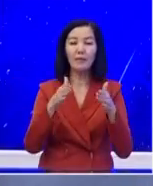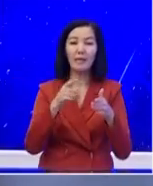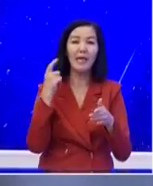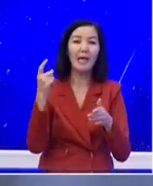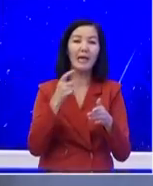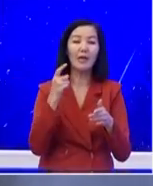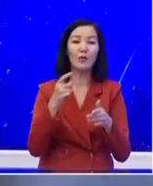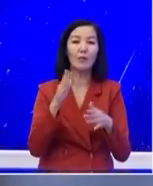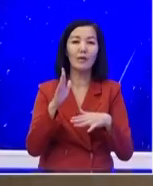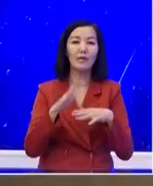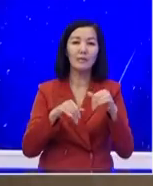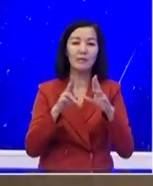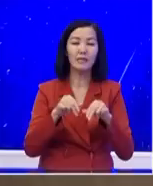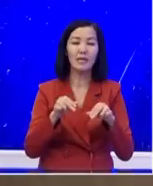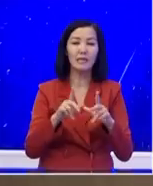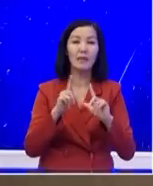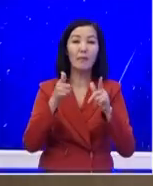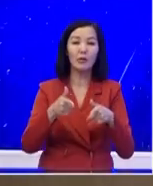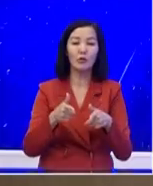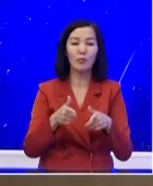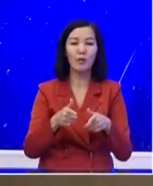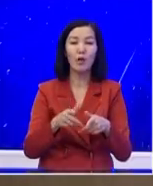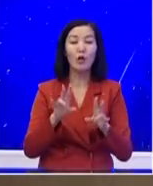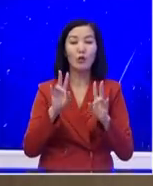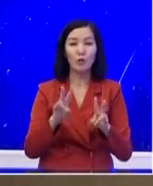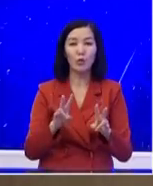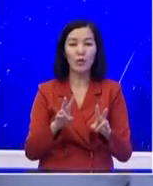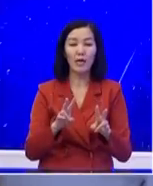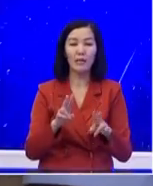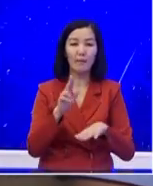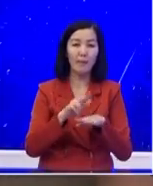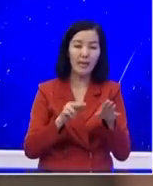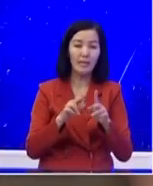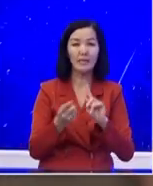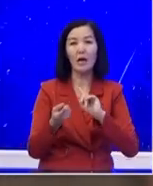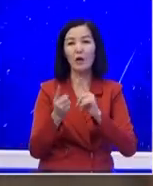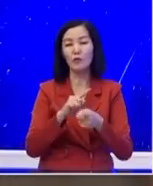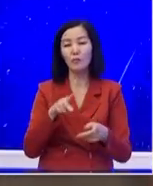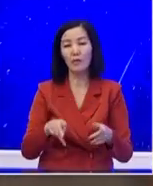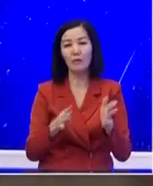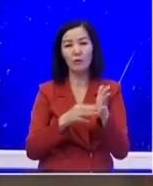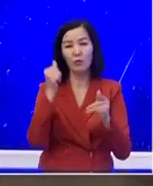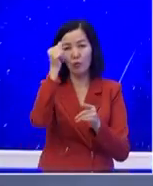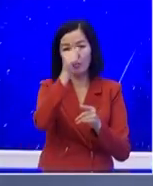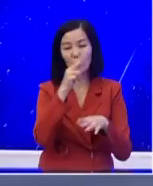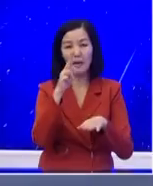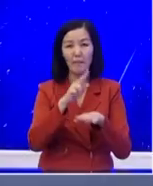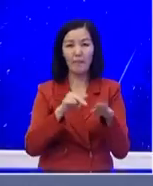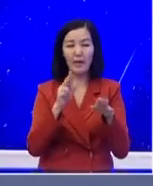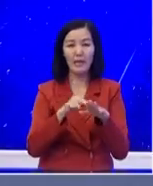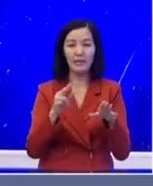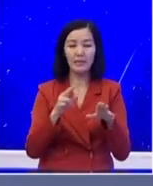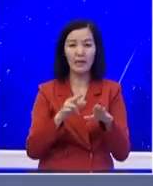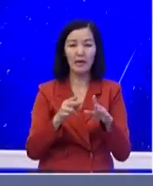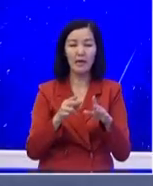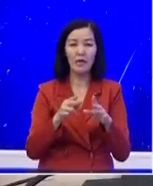экономика мамандығынан іздеп көріпті. Бірақ ата жолына деген құрметі басым тартып, 2009 жылы полиция формасын